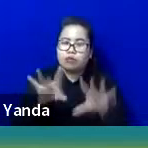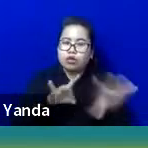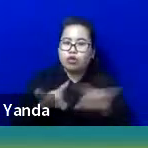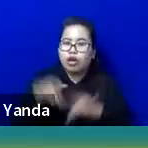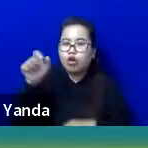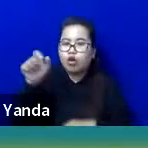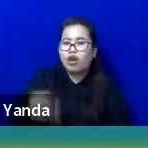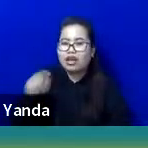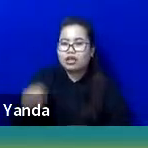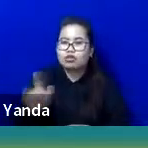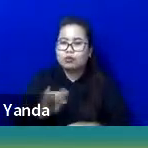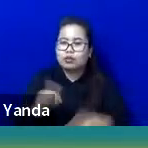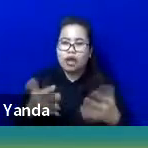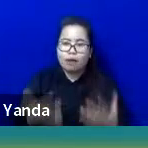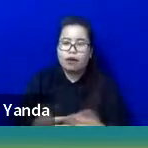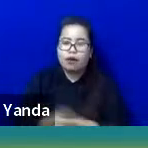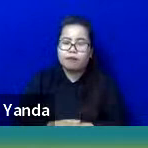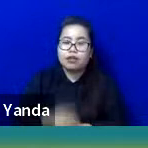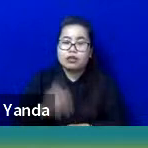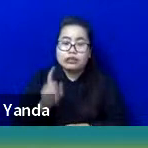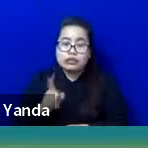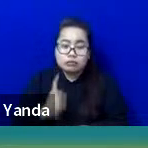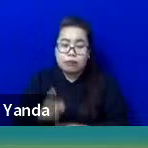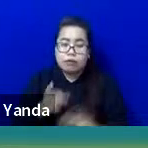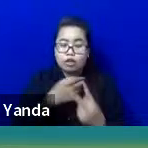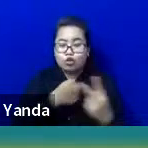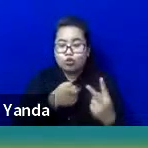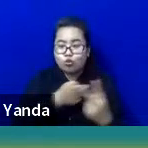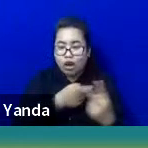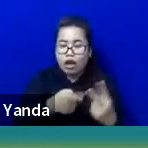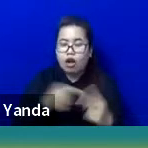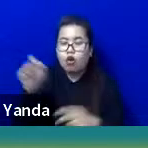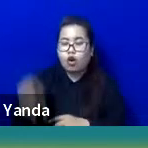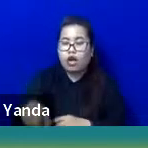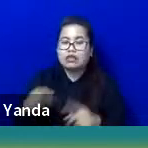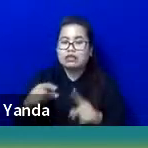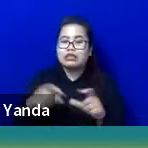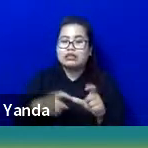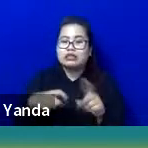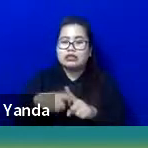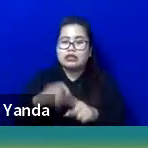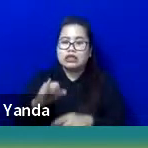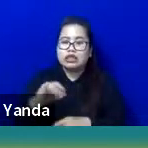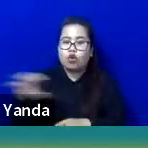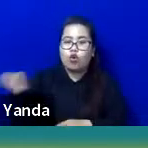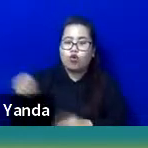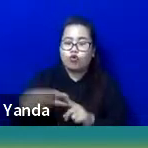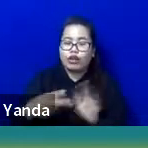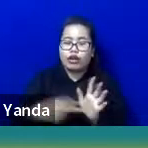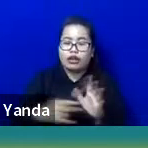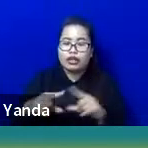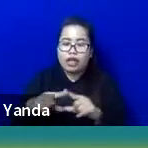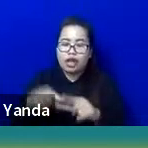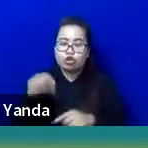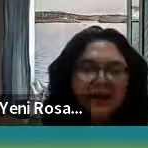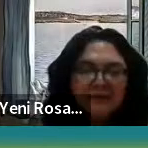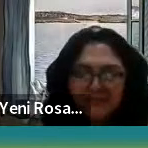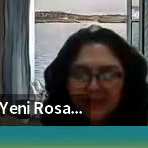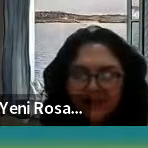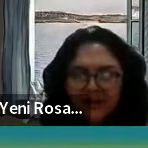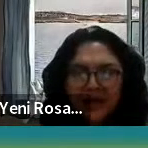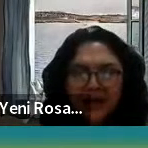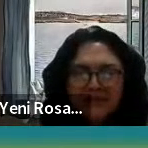itu menjadi seperti apa, karena dua orang dengan skizofrenia bisa sangat berbeda tergantung pada dukungan